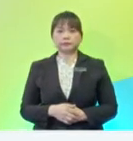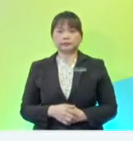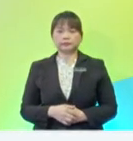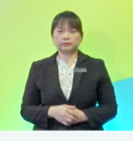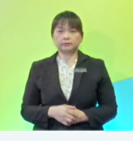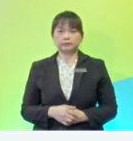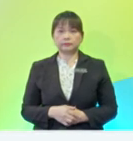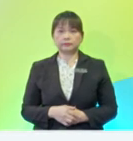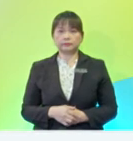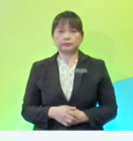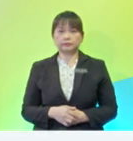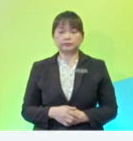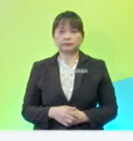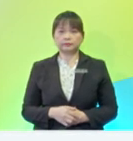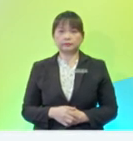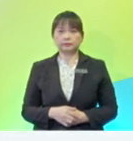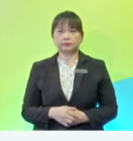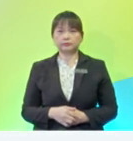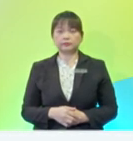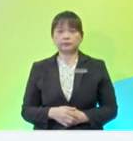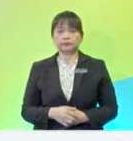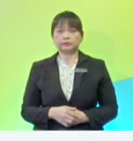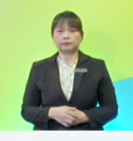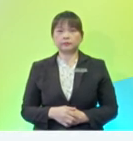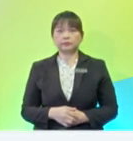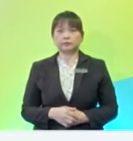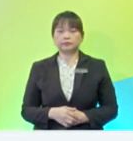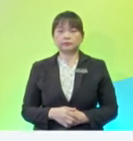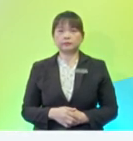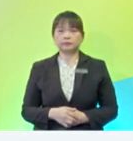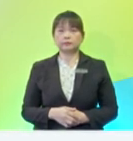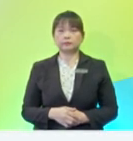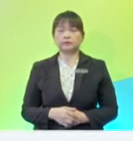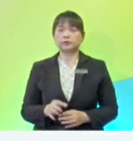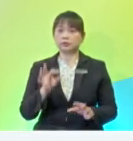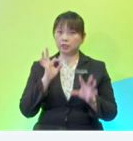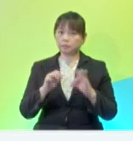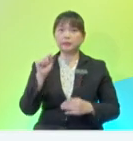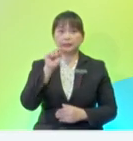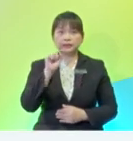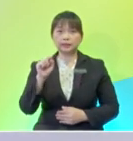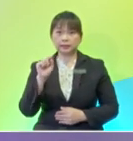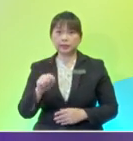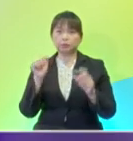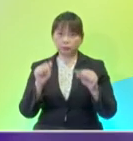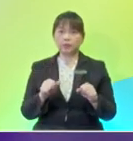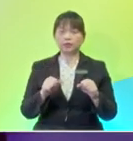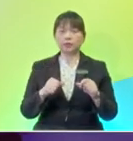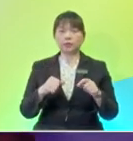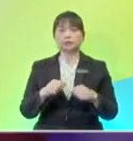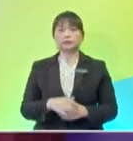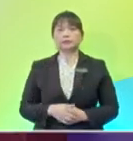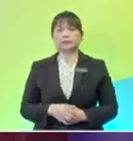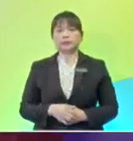garis lurus jadi kalau saya Tampilkan pembully kalau murid garis terus pun boleh jadi saya pun Tandai